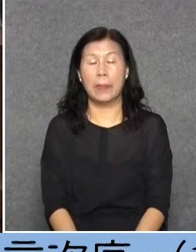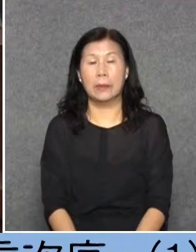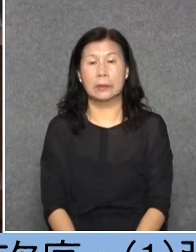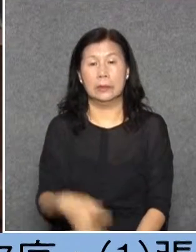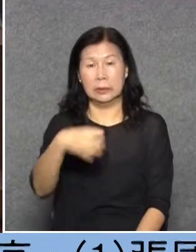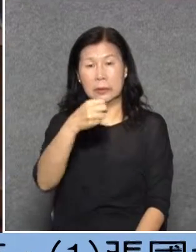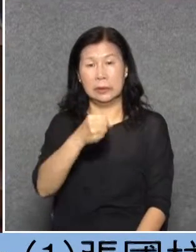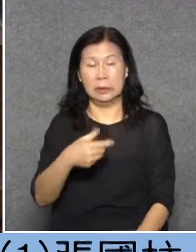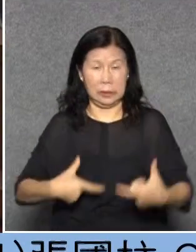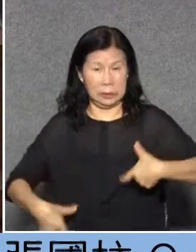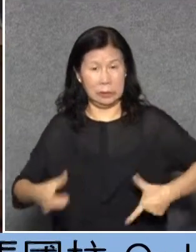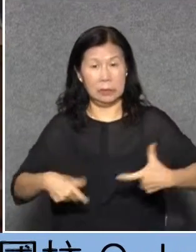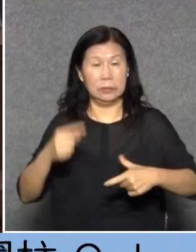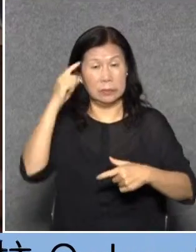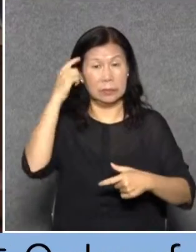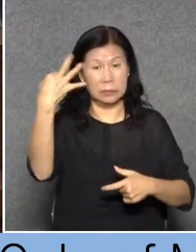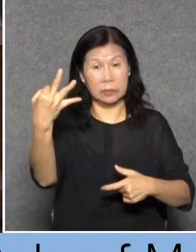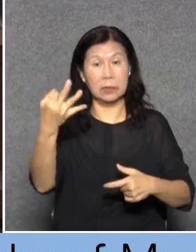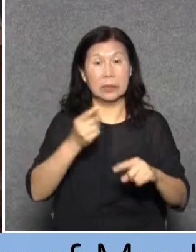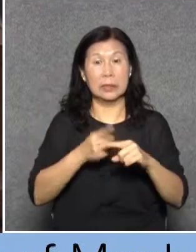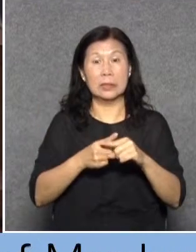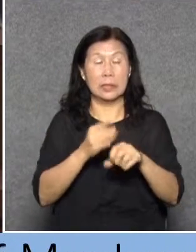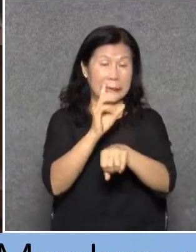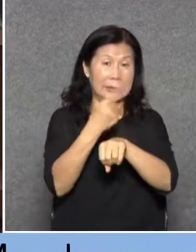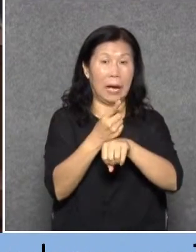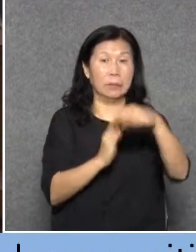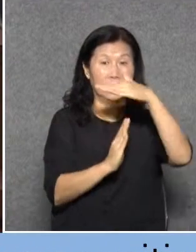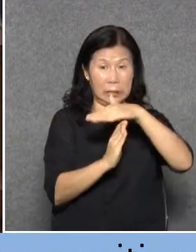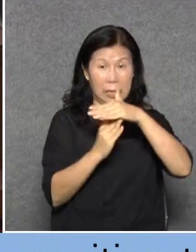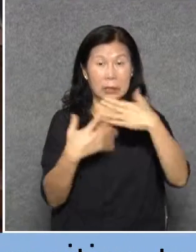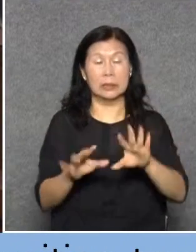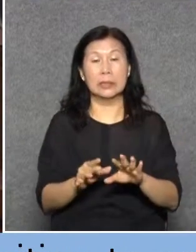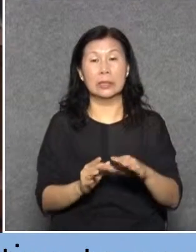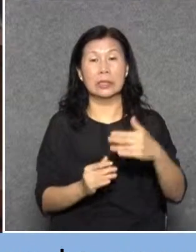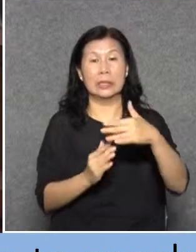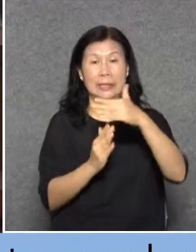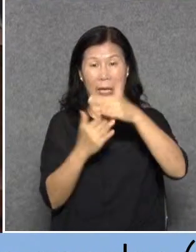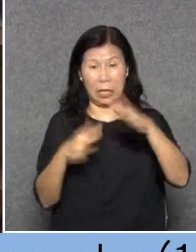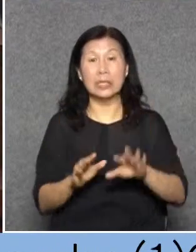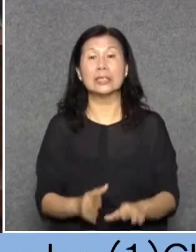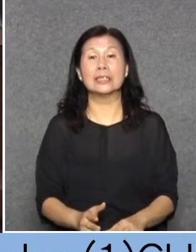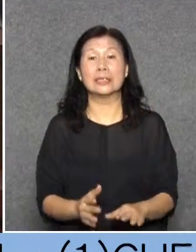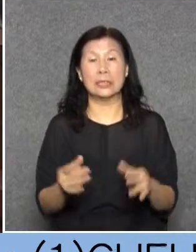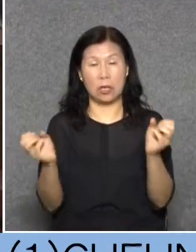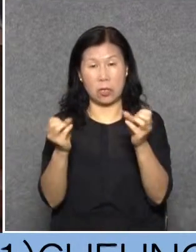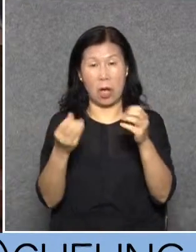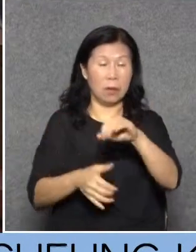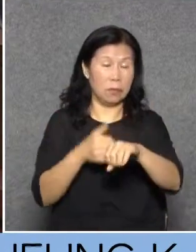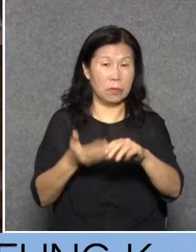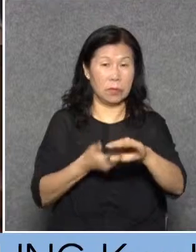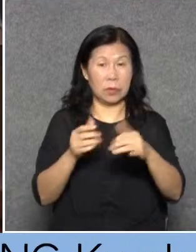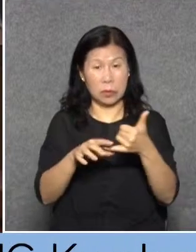們浪費了三天時間，為了應不應該暫緩執行，或者是小小地終止了它，就有機會討論究竟應該是好